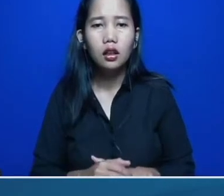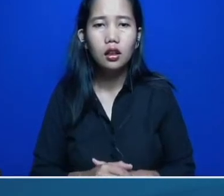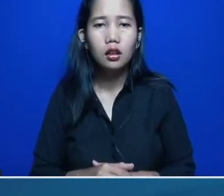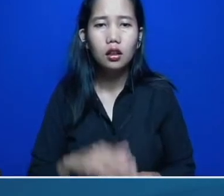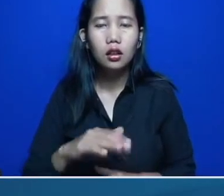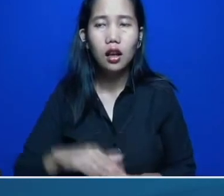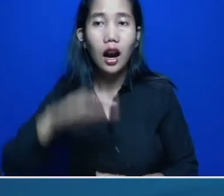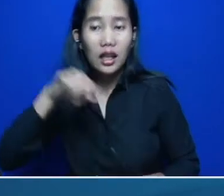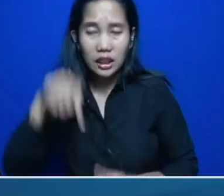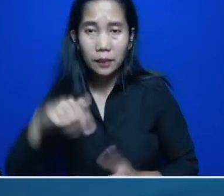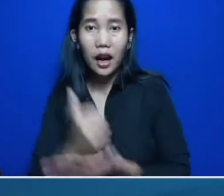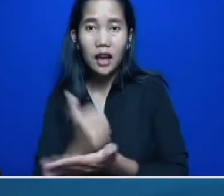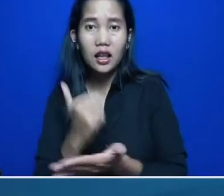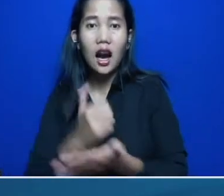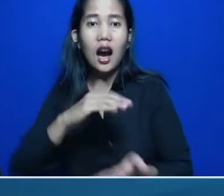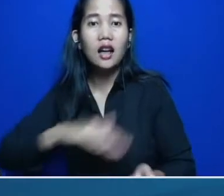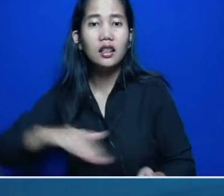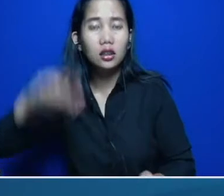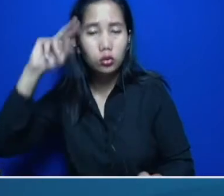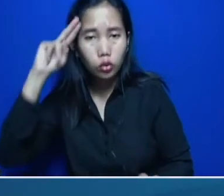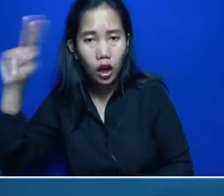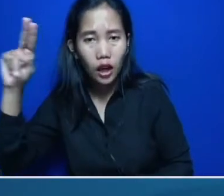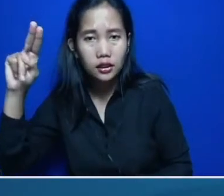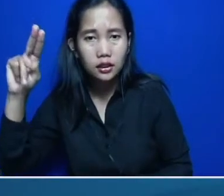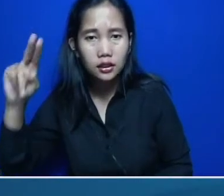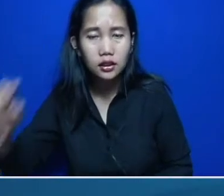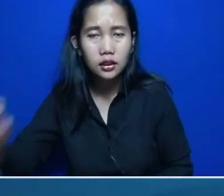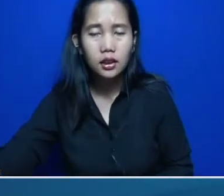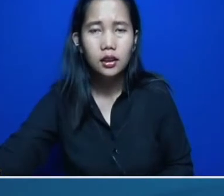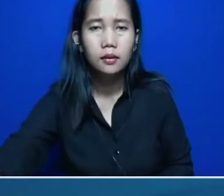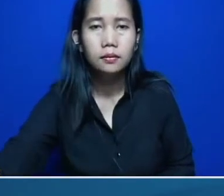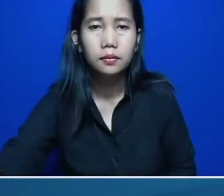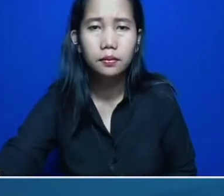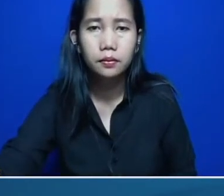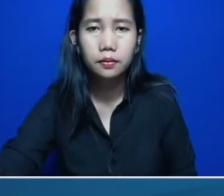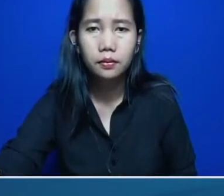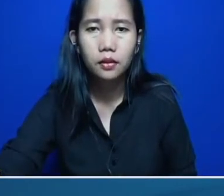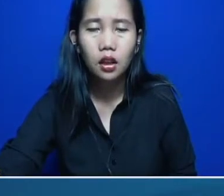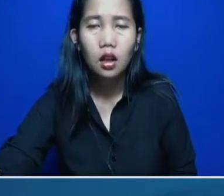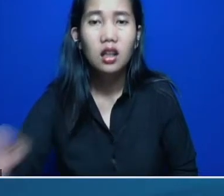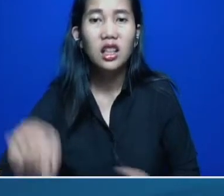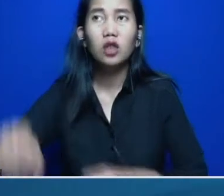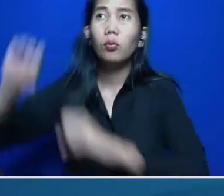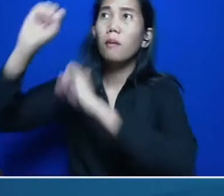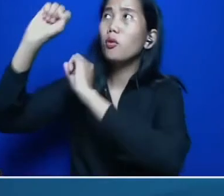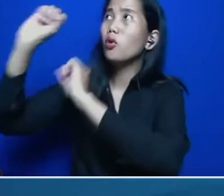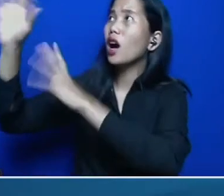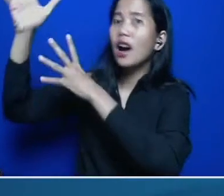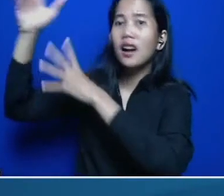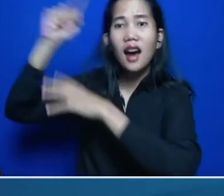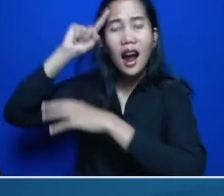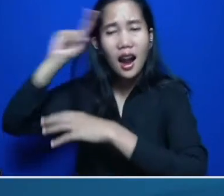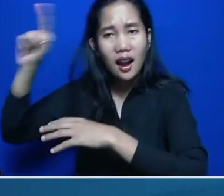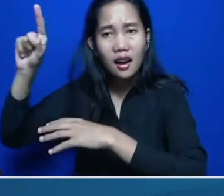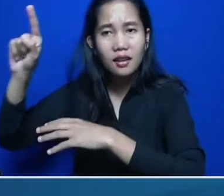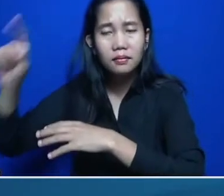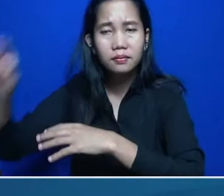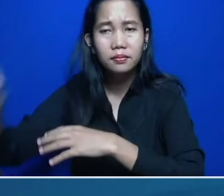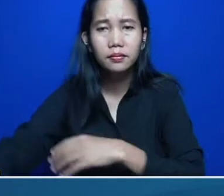Tuhan dia minta supaya muliakanlah Allah dengan tubuhmu